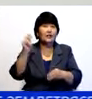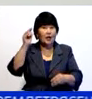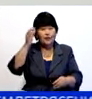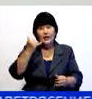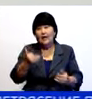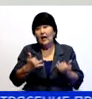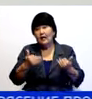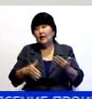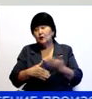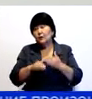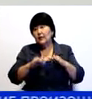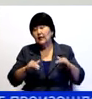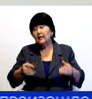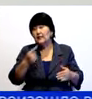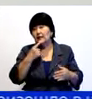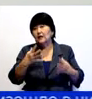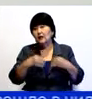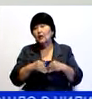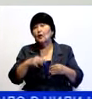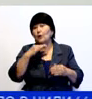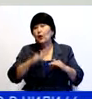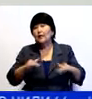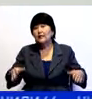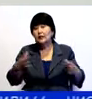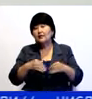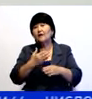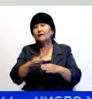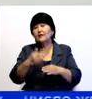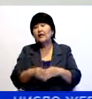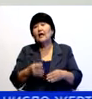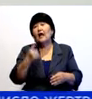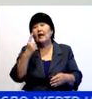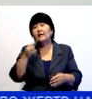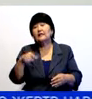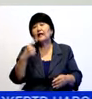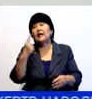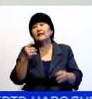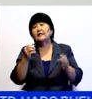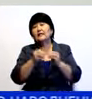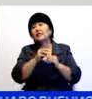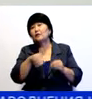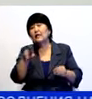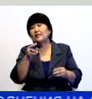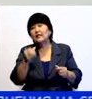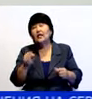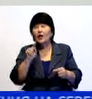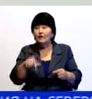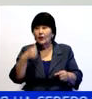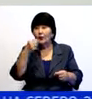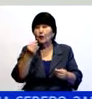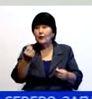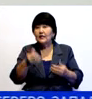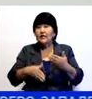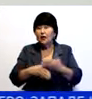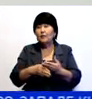Для оказания помощи детям из малоимущих многодетных семей выделено 1,1 миллиарда тенге. В этом году материальная